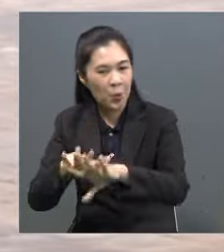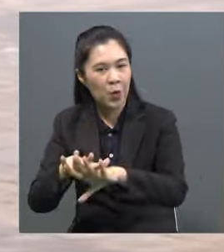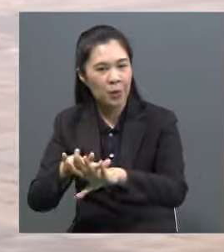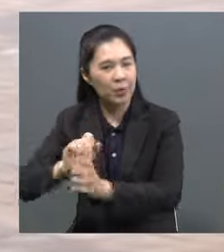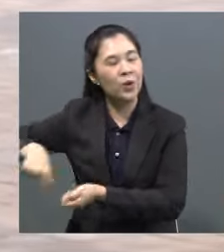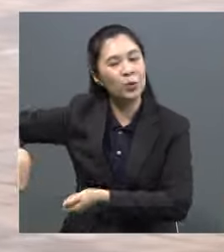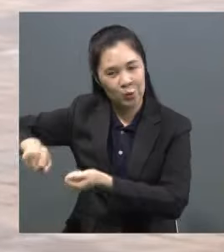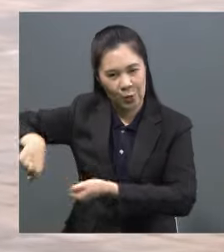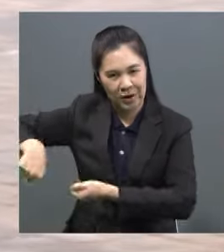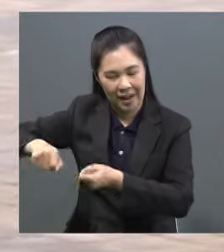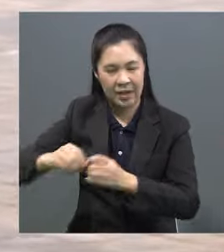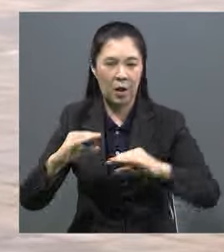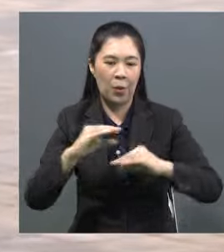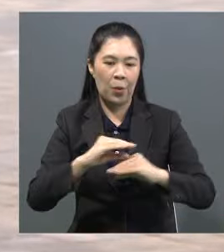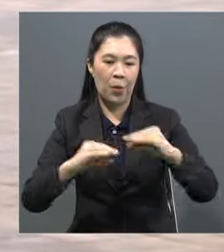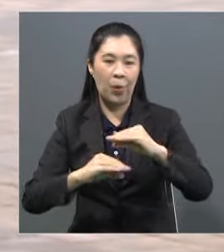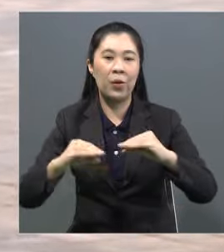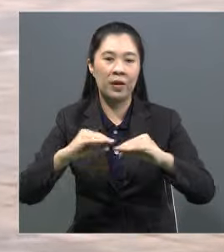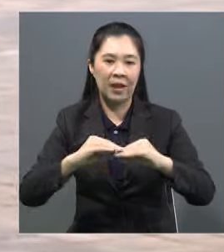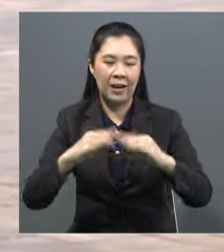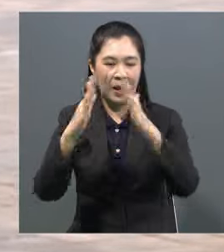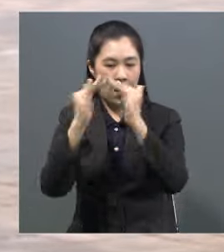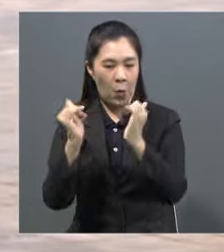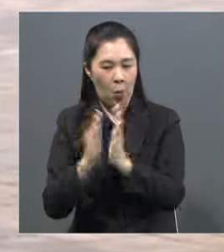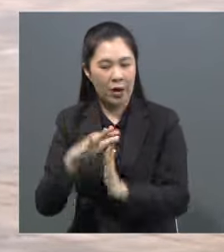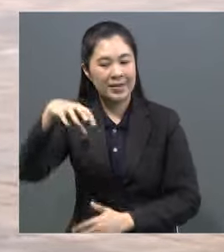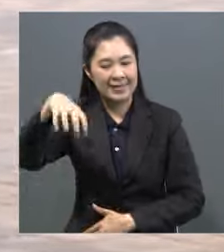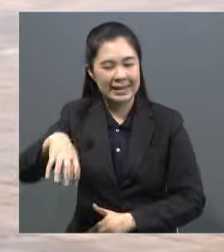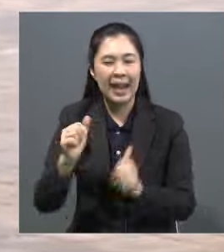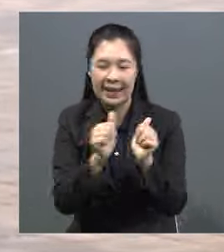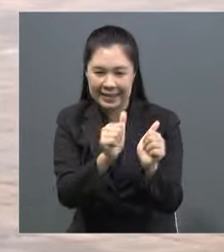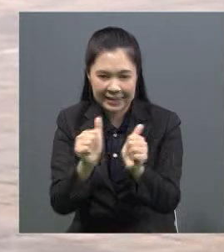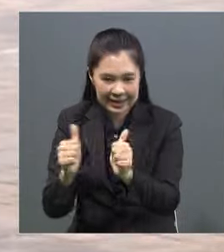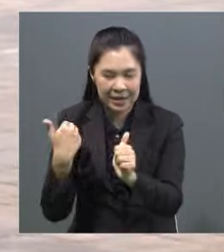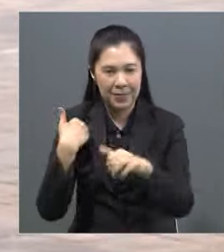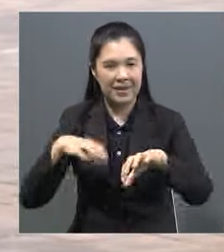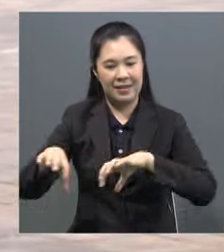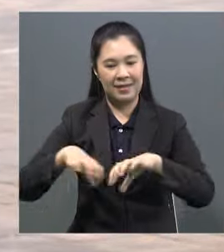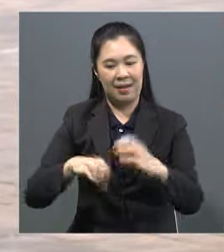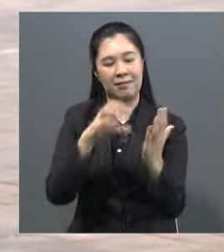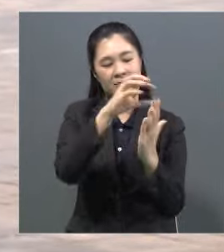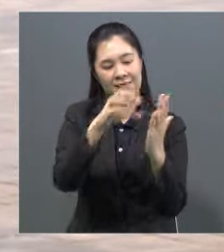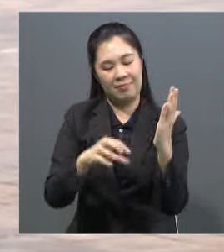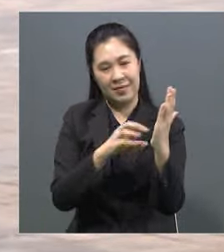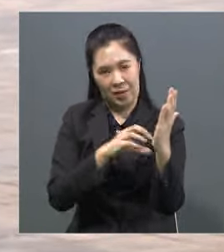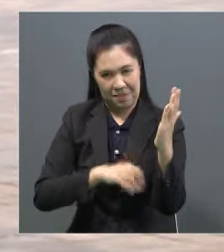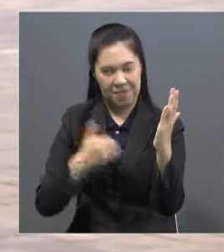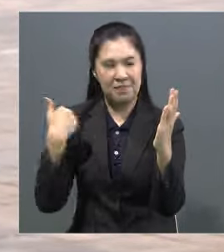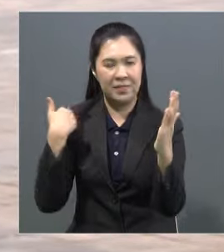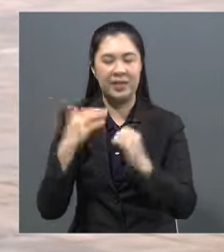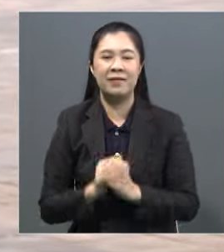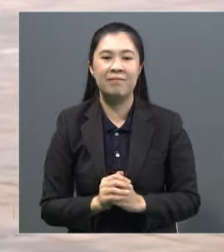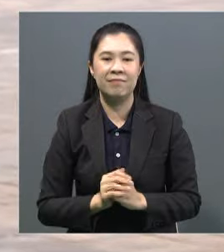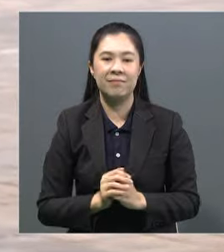ณีสงกรานต์ในโครงการอารามพิลมวัดดีสี่ด้านซึ่งแบ่งการจัดงานออกเป็น5ภาคค่ะโดยแต่ละพื้นที่นะคะก็